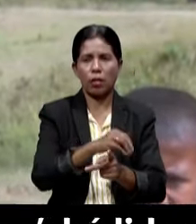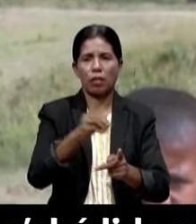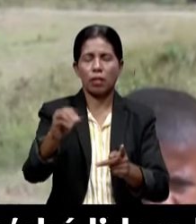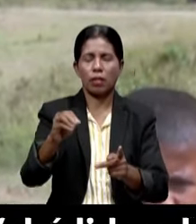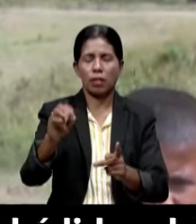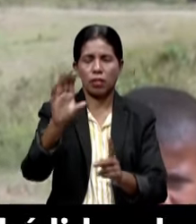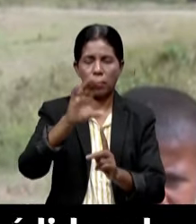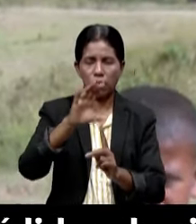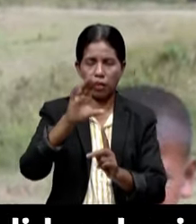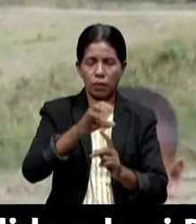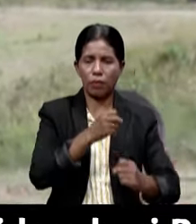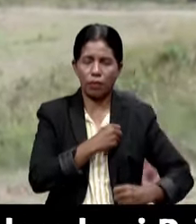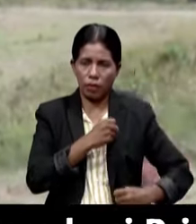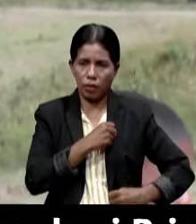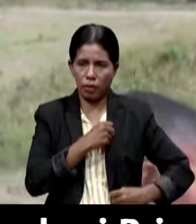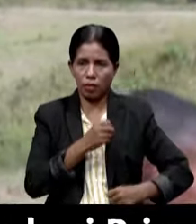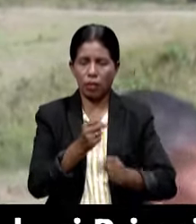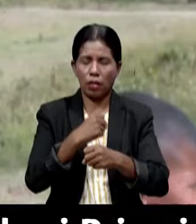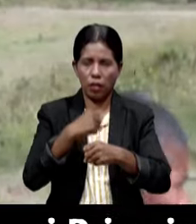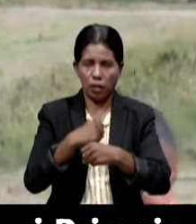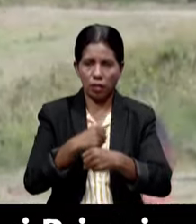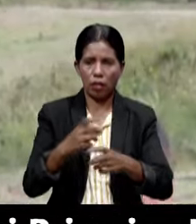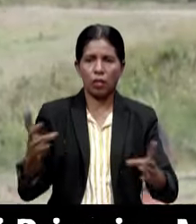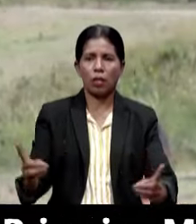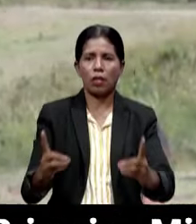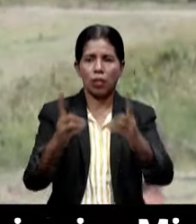ka kalenti sira halo sirkulasaun lo hasoro